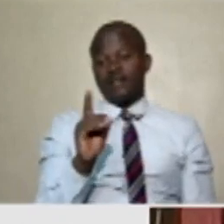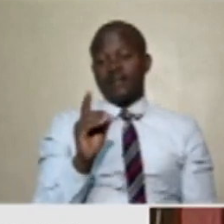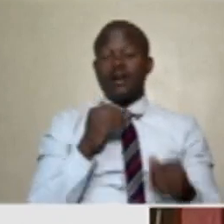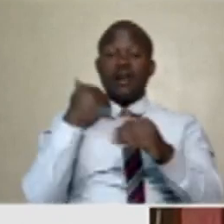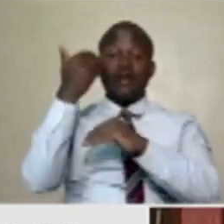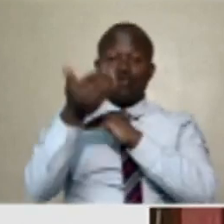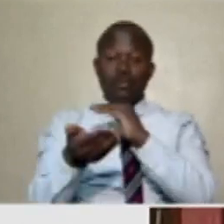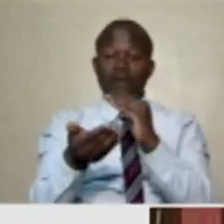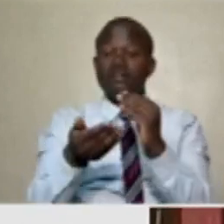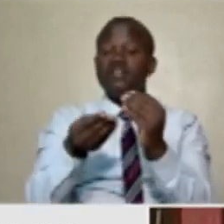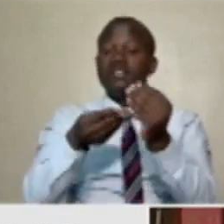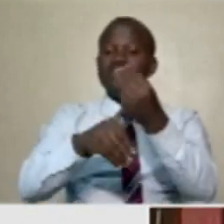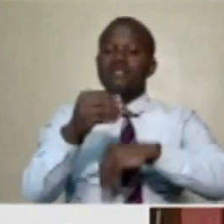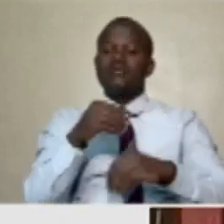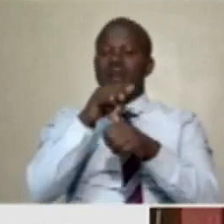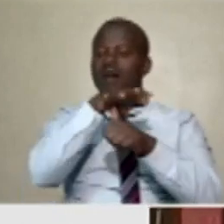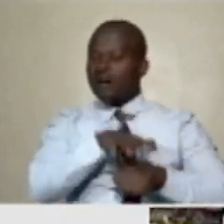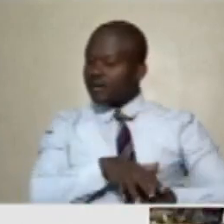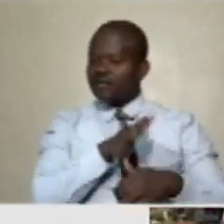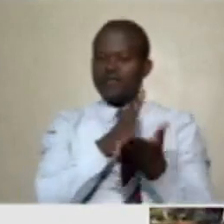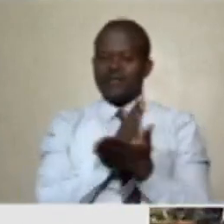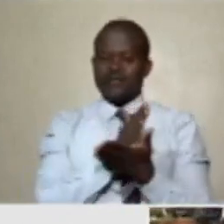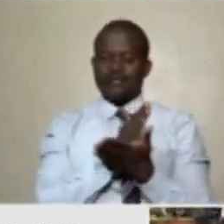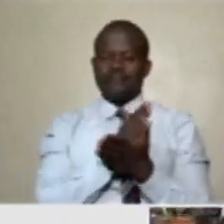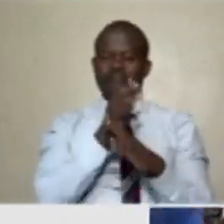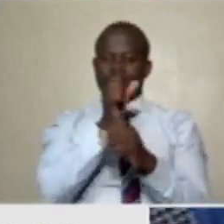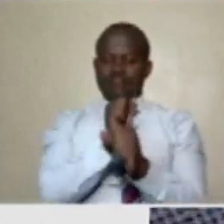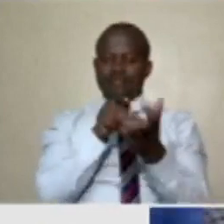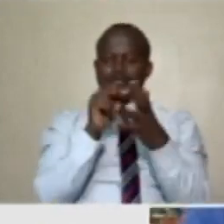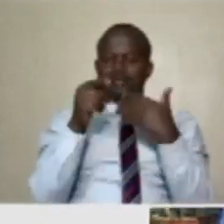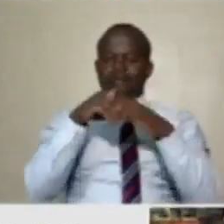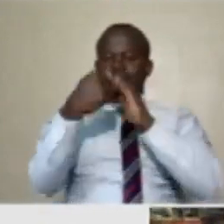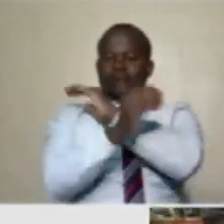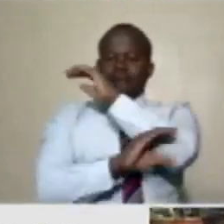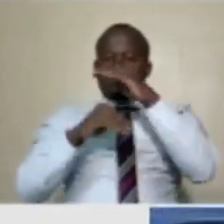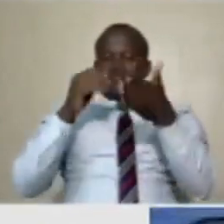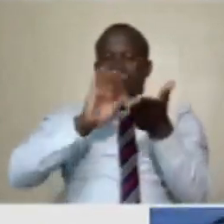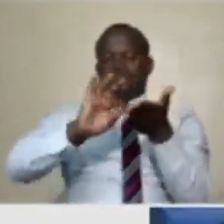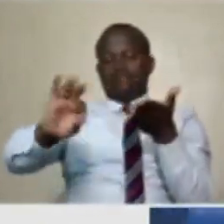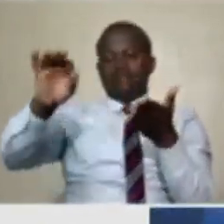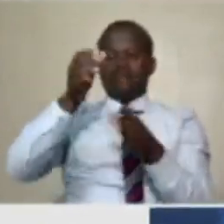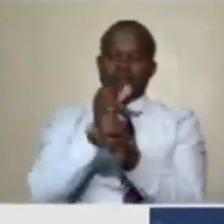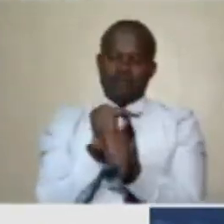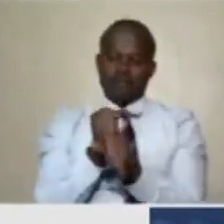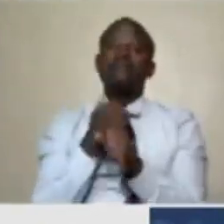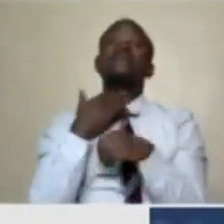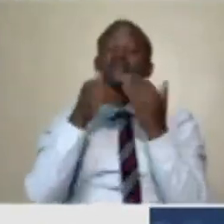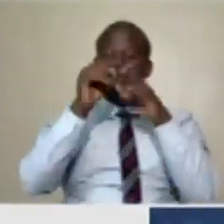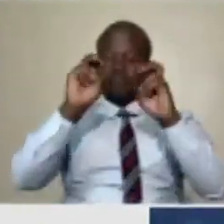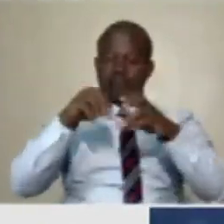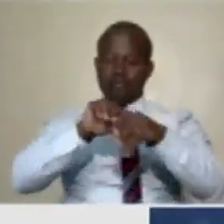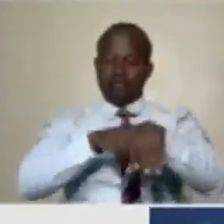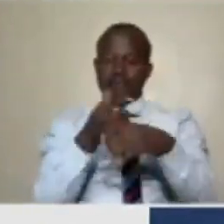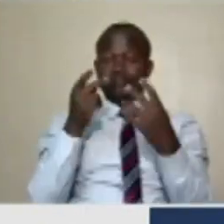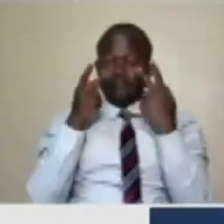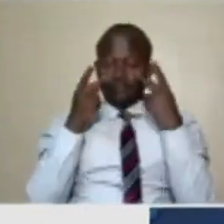ariko nakarengane muri byukuri. Ikiramwe reba tumize ibicuruzwa mahanga ryandikiye ikigo cy'imisoro n'amahoro yifuza ko muri iki gihe